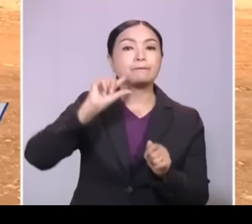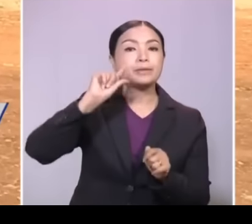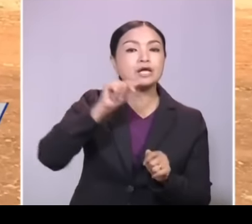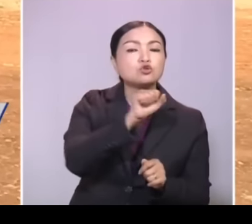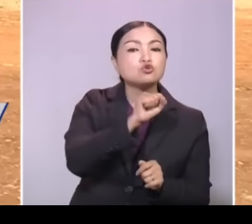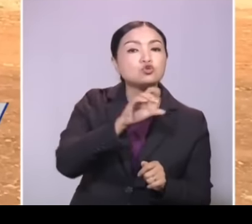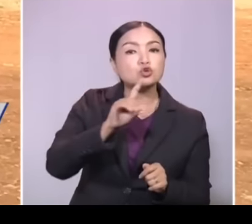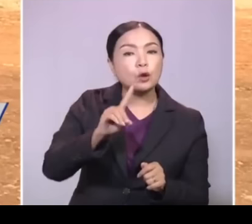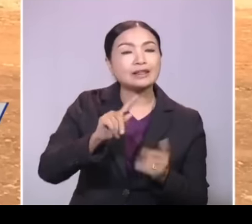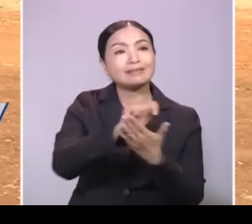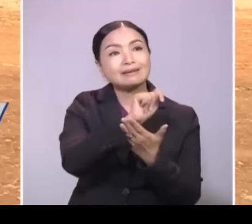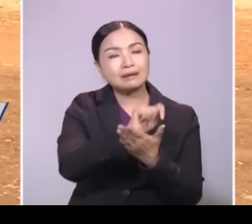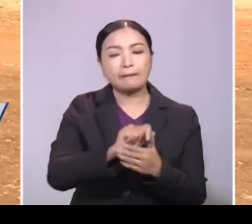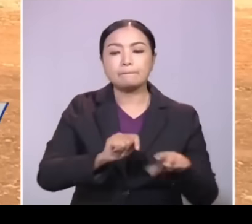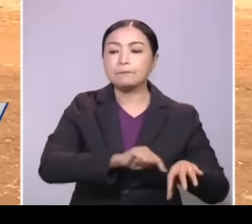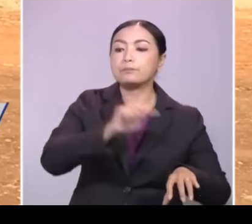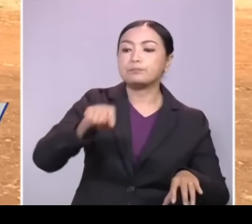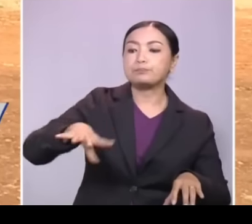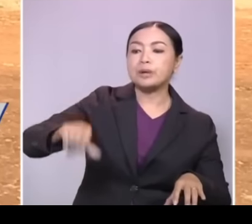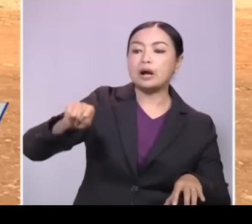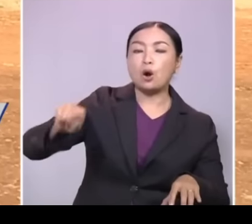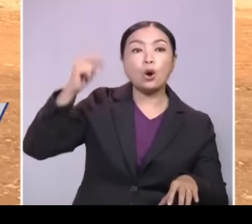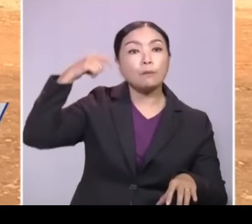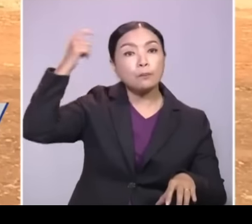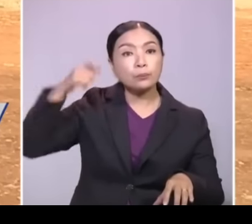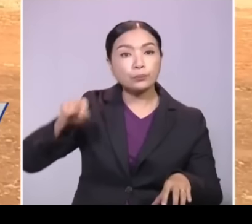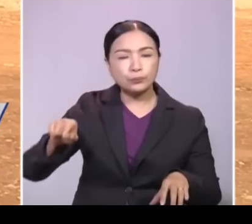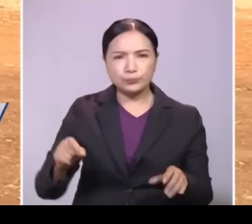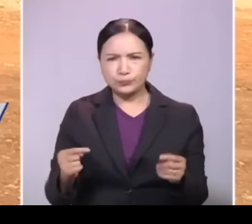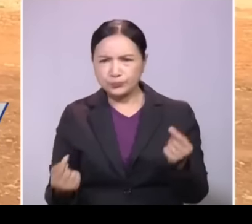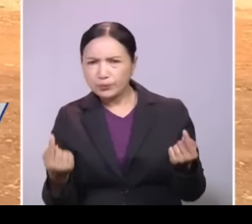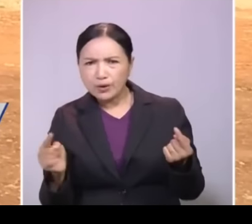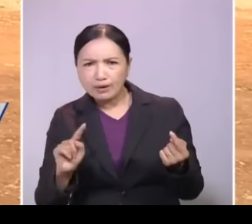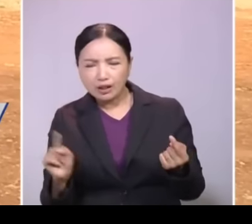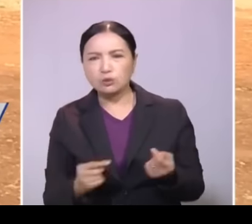ดตากนะครับกับเมืองเมียวดีของฝั่งเมียนมานั้นคงต้องติดตามสถานการณ์อย่างใกล้ชิดนะครับ